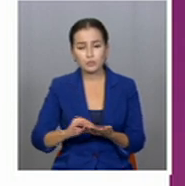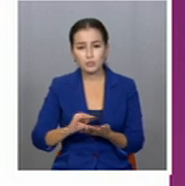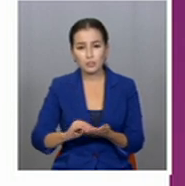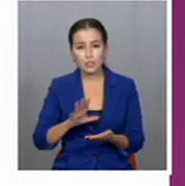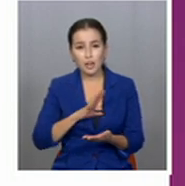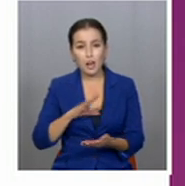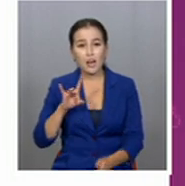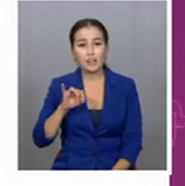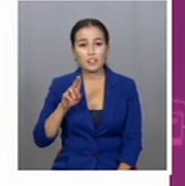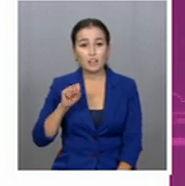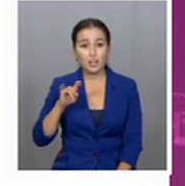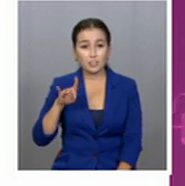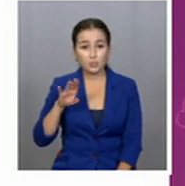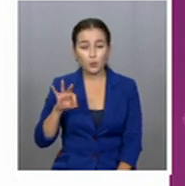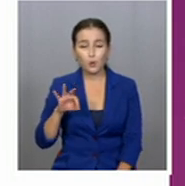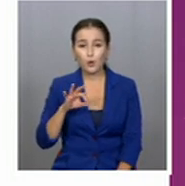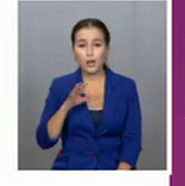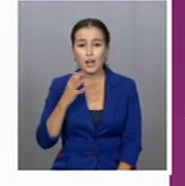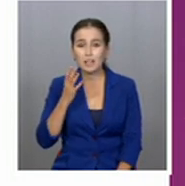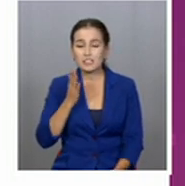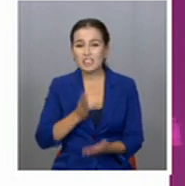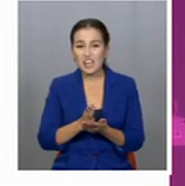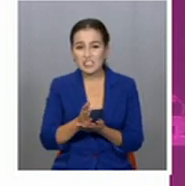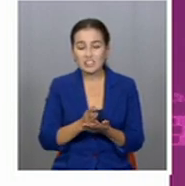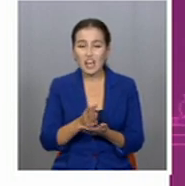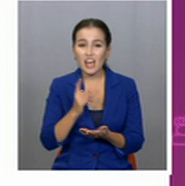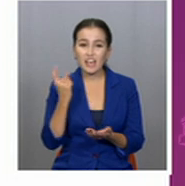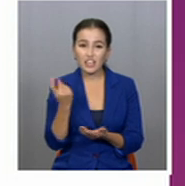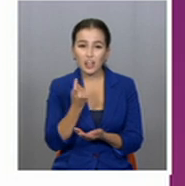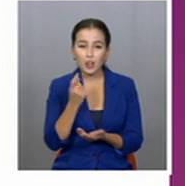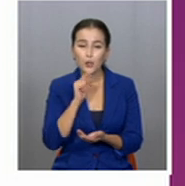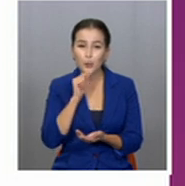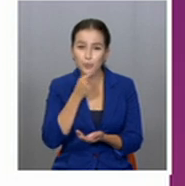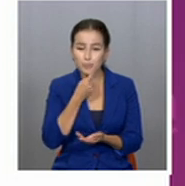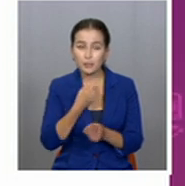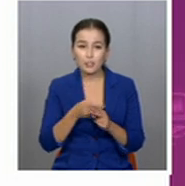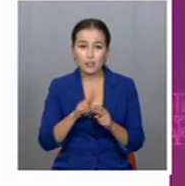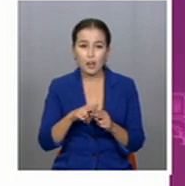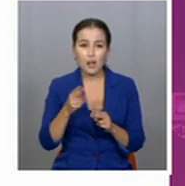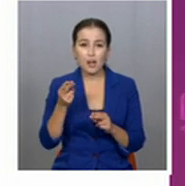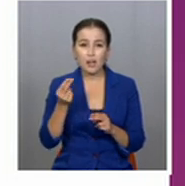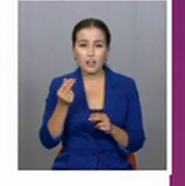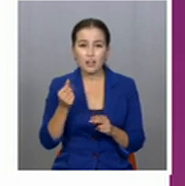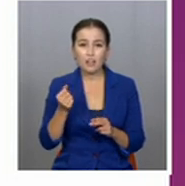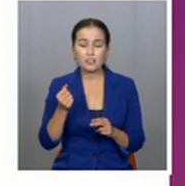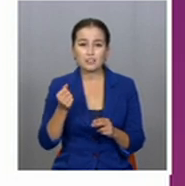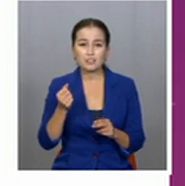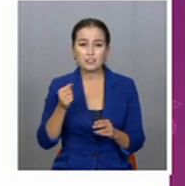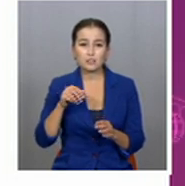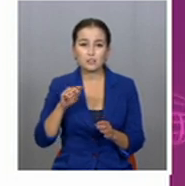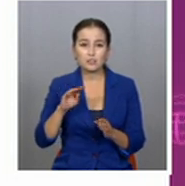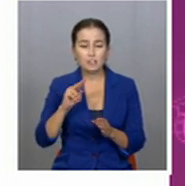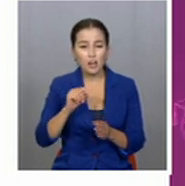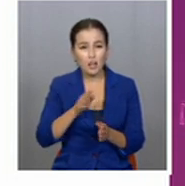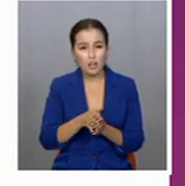Рикардо болса, саяси экономика мен салық салу бастаулары атты еңбегінде тауарлардың құнында